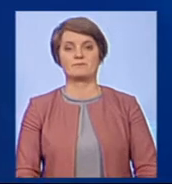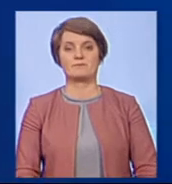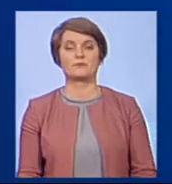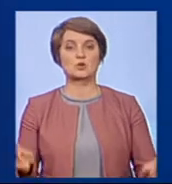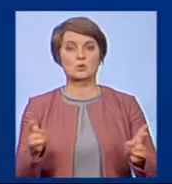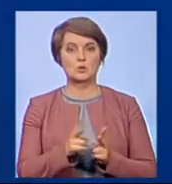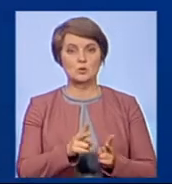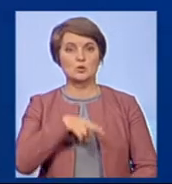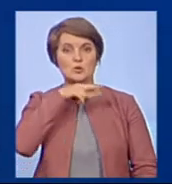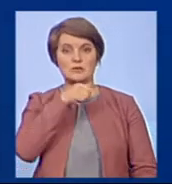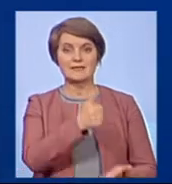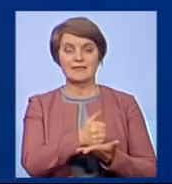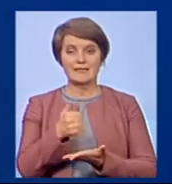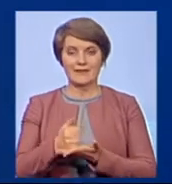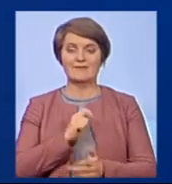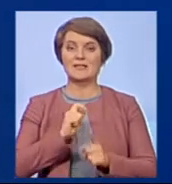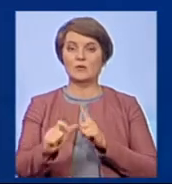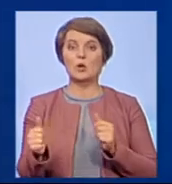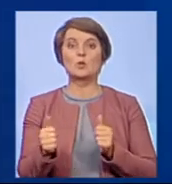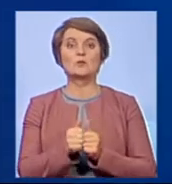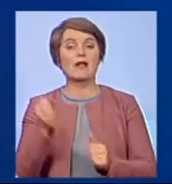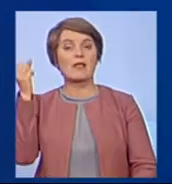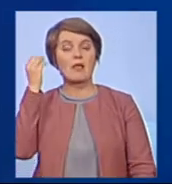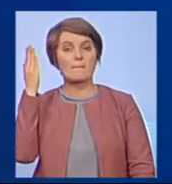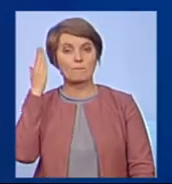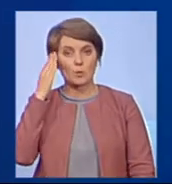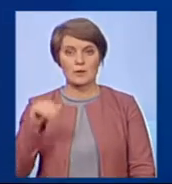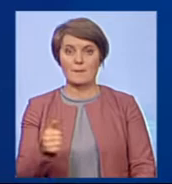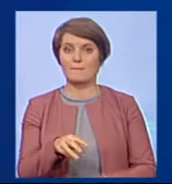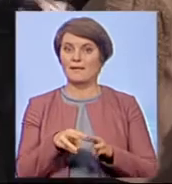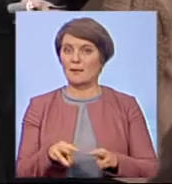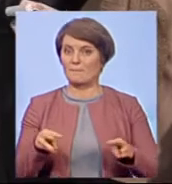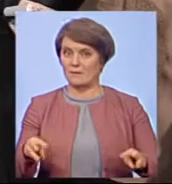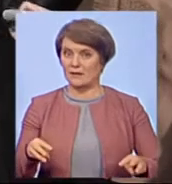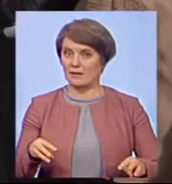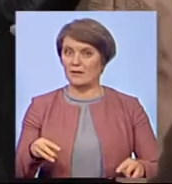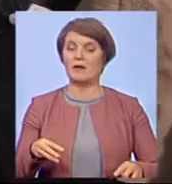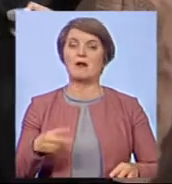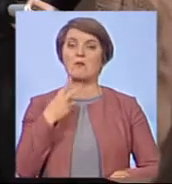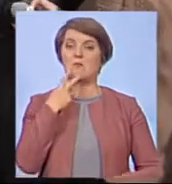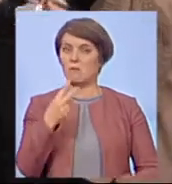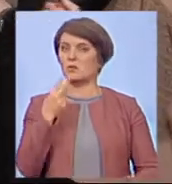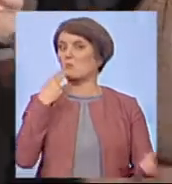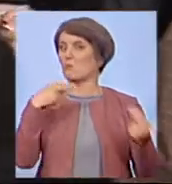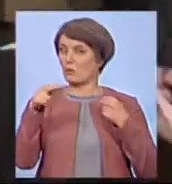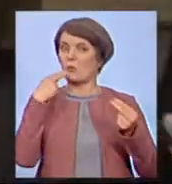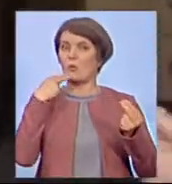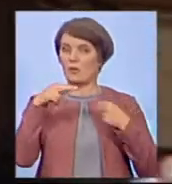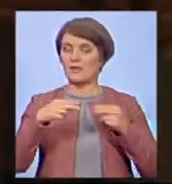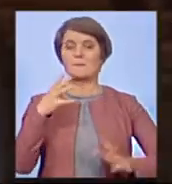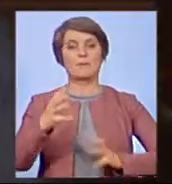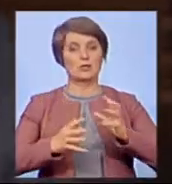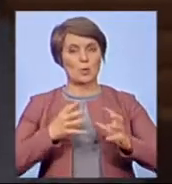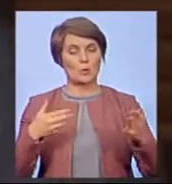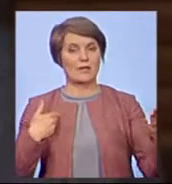На зустріч корейських лідерів відреагувала сусідня Японія. Прем'єр-міністр Сіндзо Абе вбачає в цьому прогрес в міжнародних відносинах і